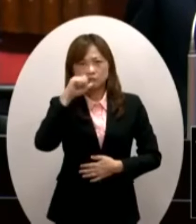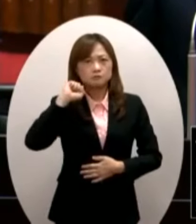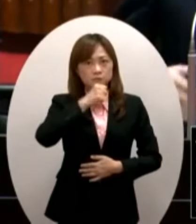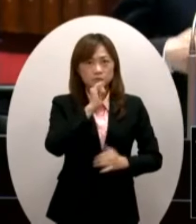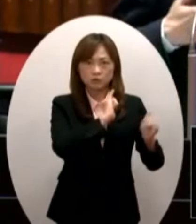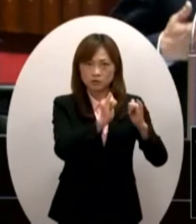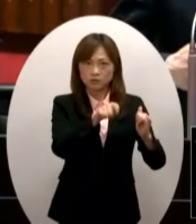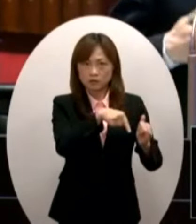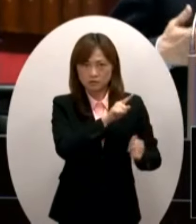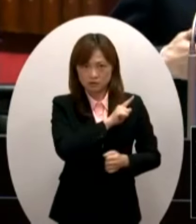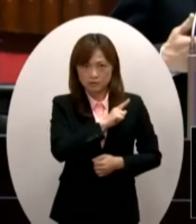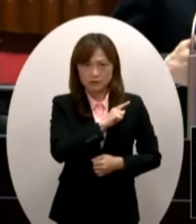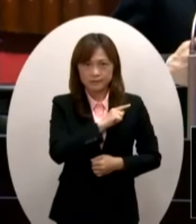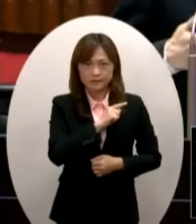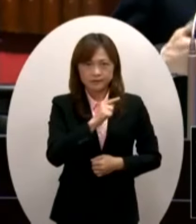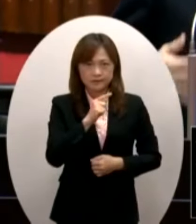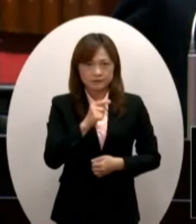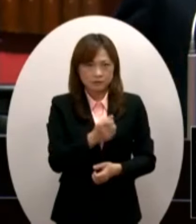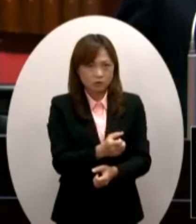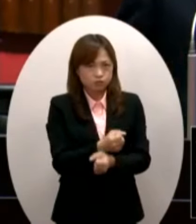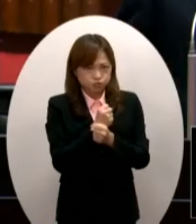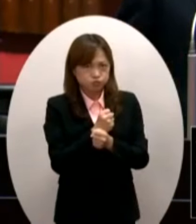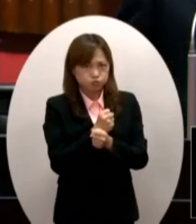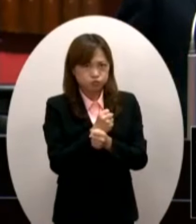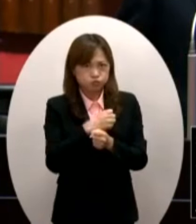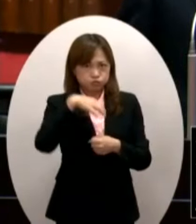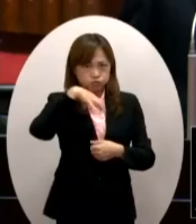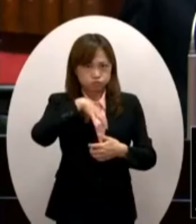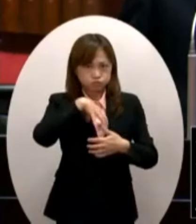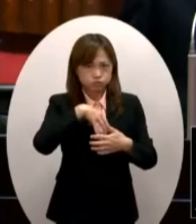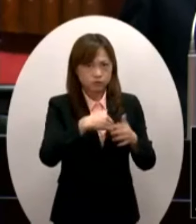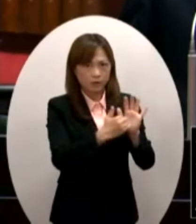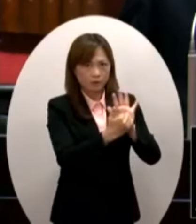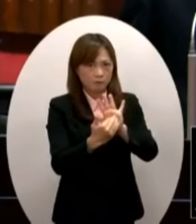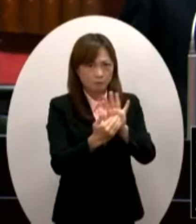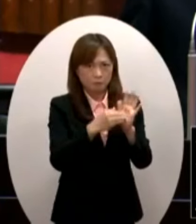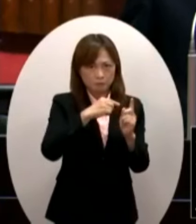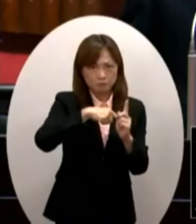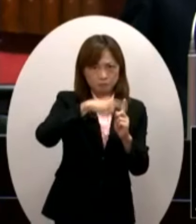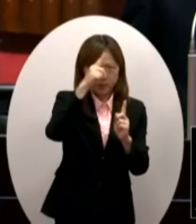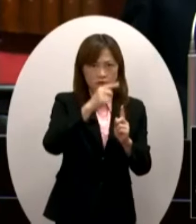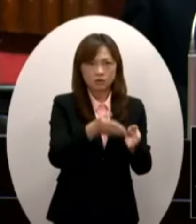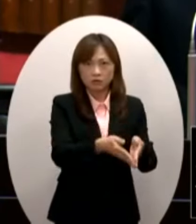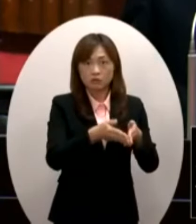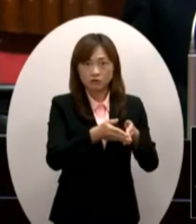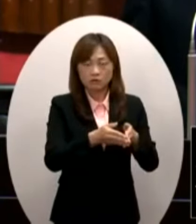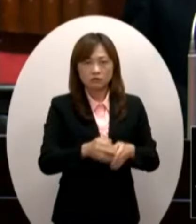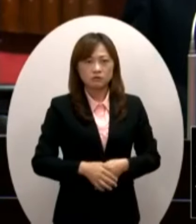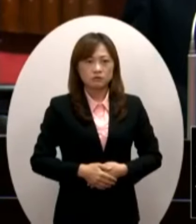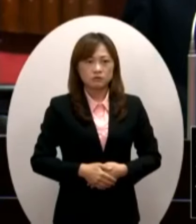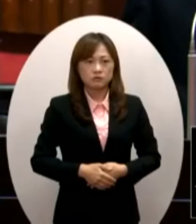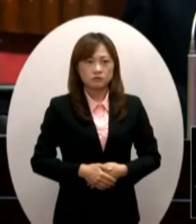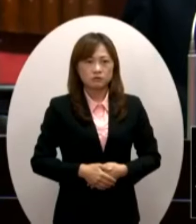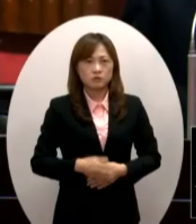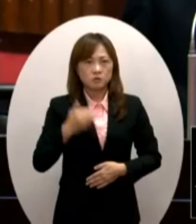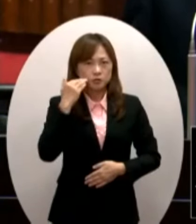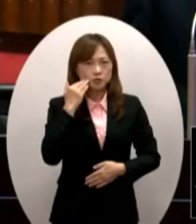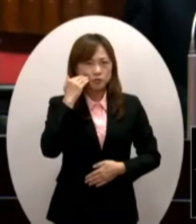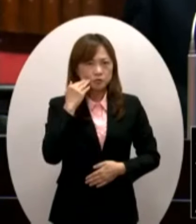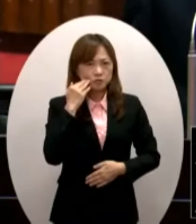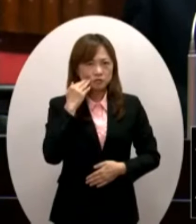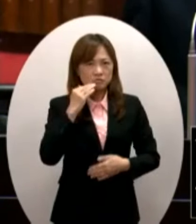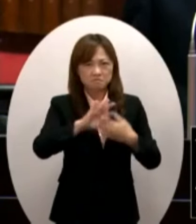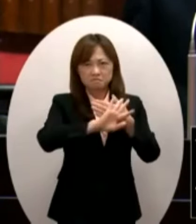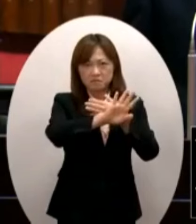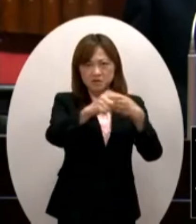够自己提升自己内心的防卫力量，知道说当我们去进到对方的游戏规则当